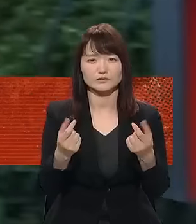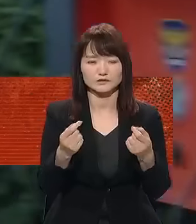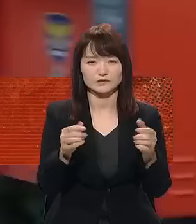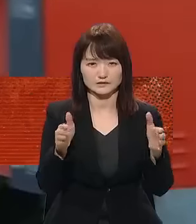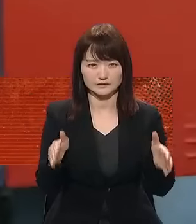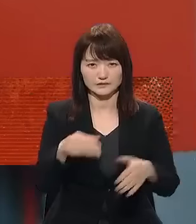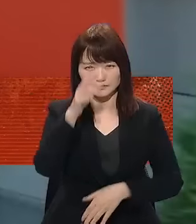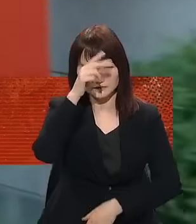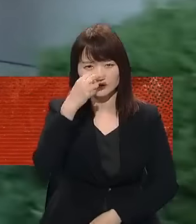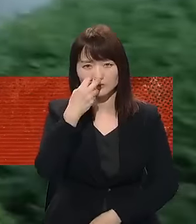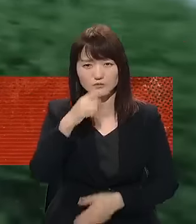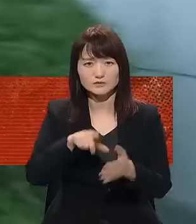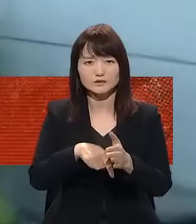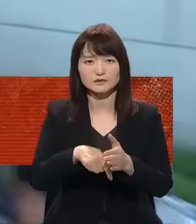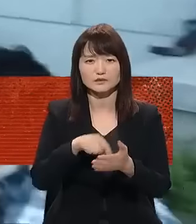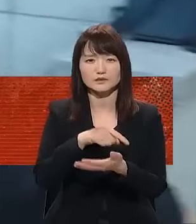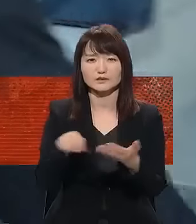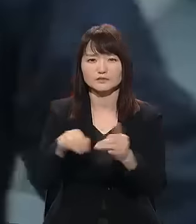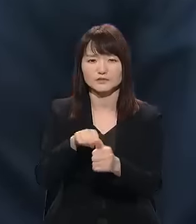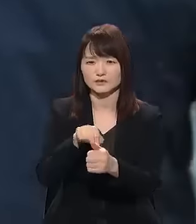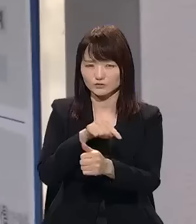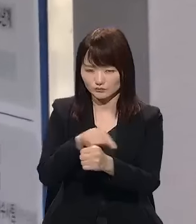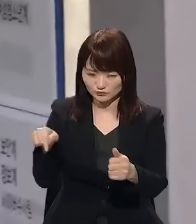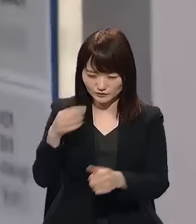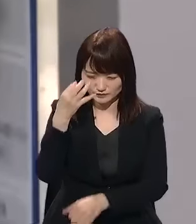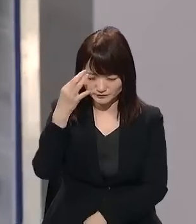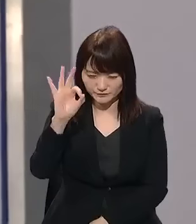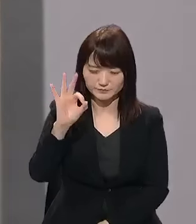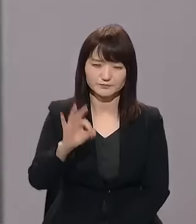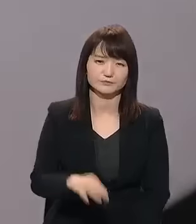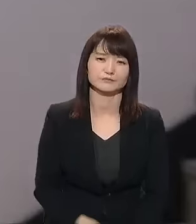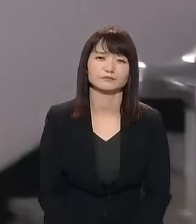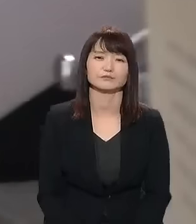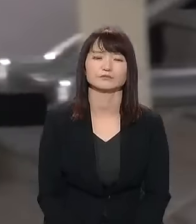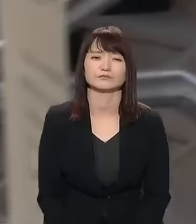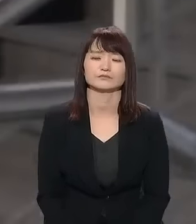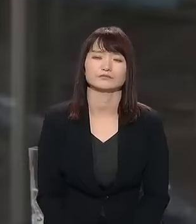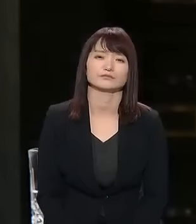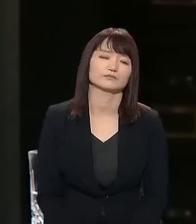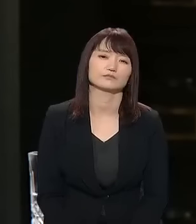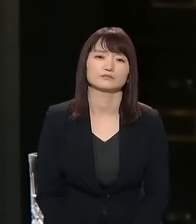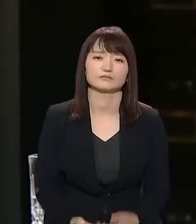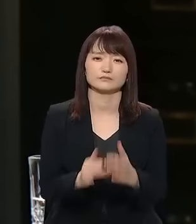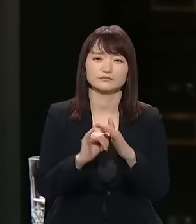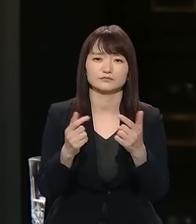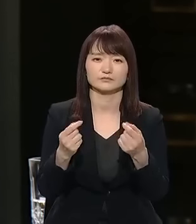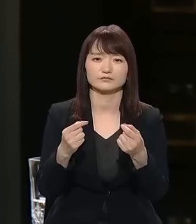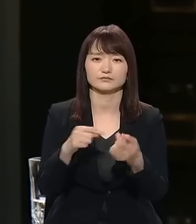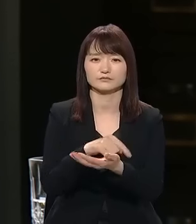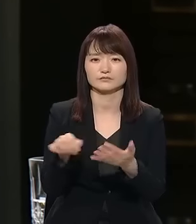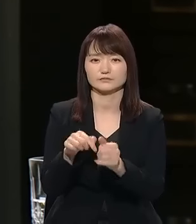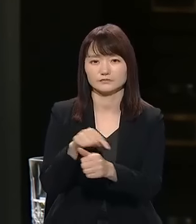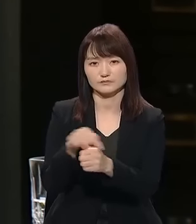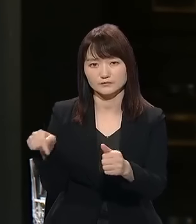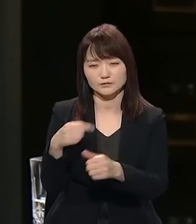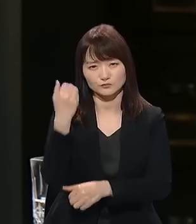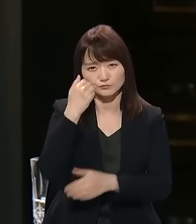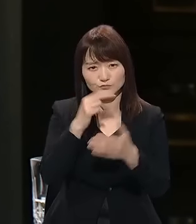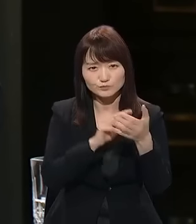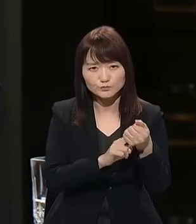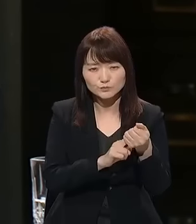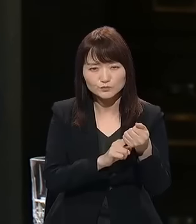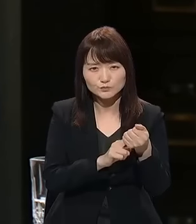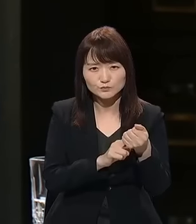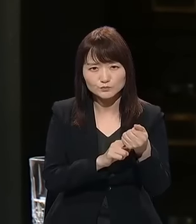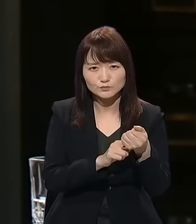피해자를 죽였다고 인정했습니다 자 들으신 것처럼 가족 같은 사이에 피해자를 죽이고 신원을 감춰서 완전